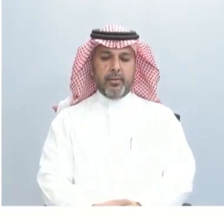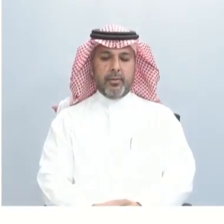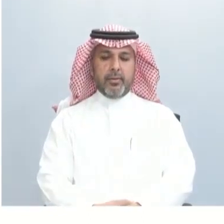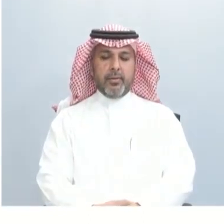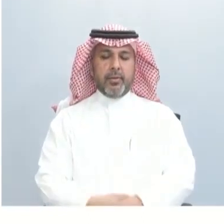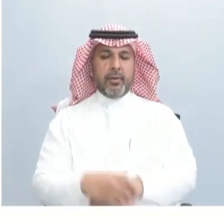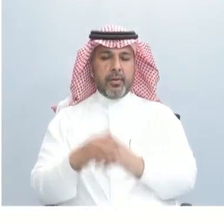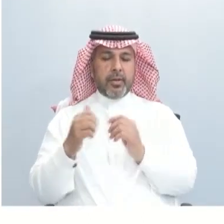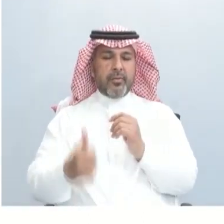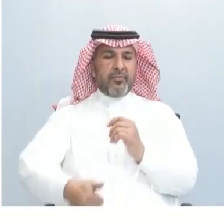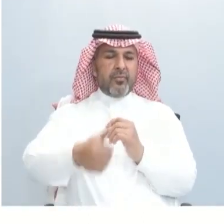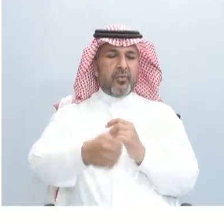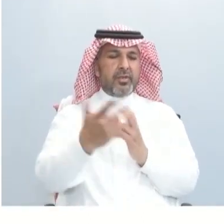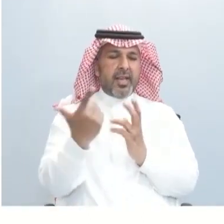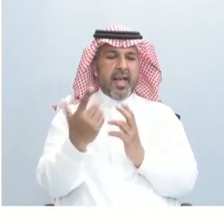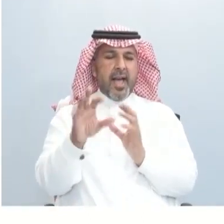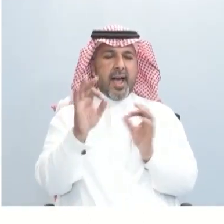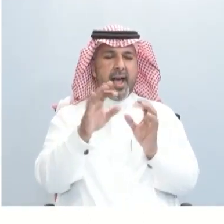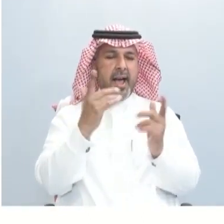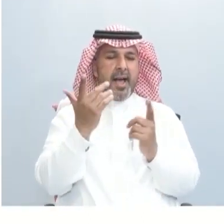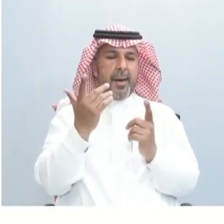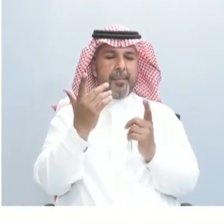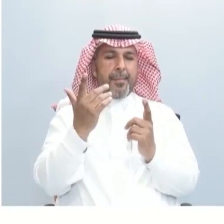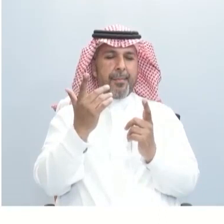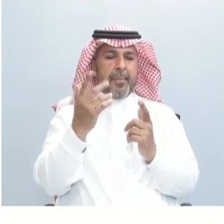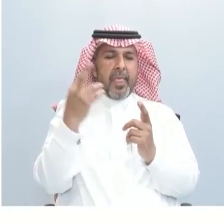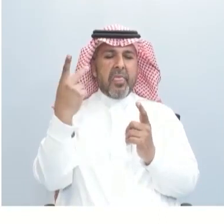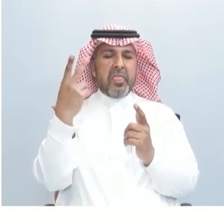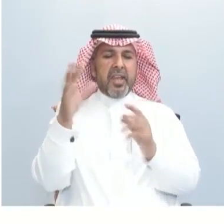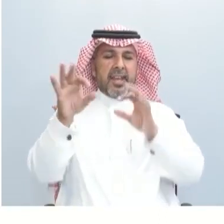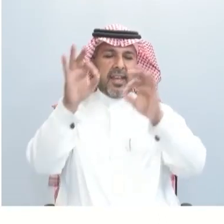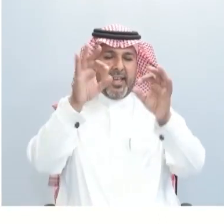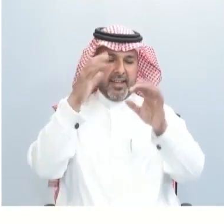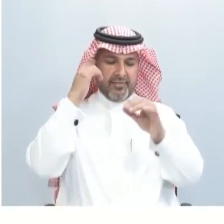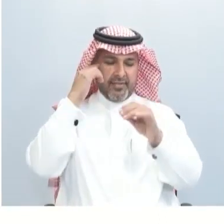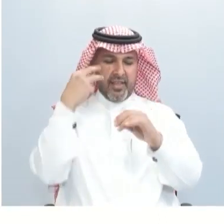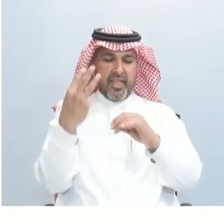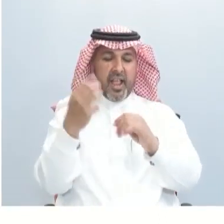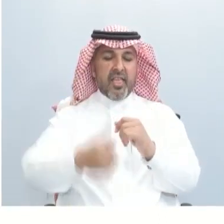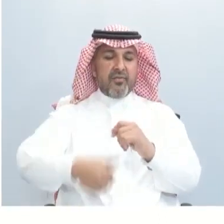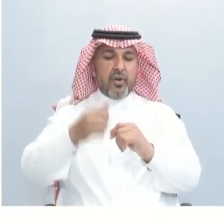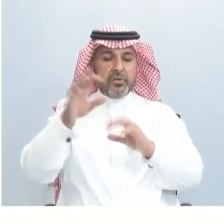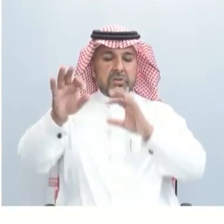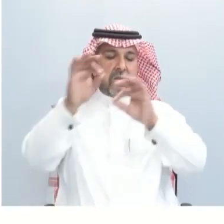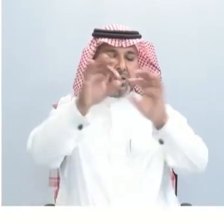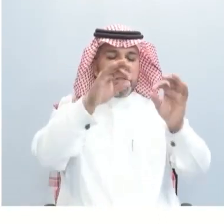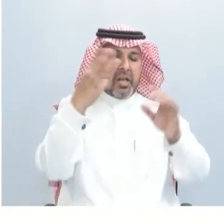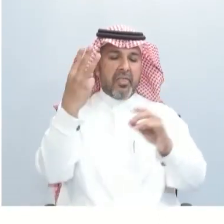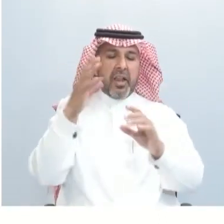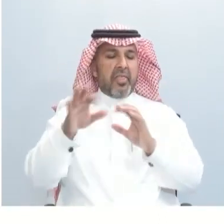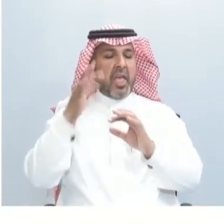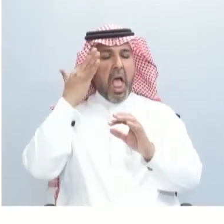فانه يمكن اختيار اي جائزتين واذا فاز في ثلاث مراحل فيمكنه اختيار اي